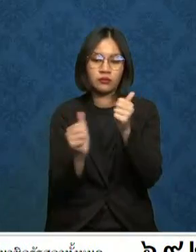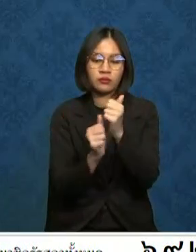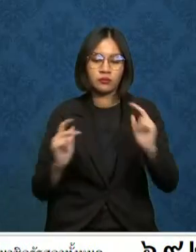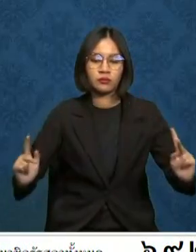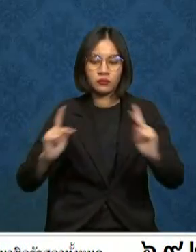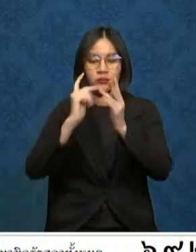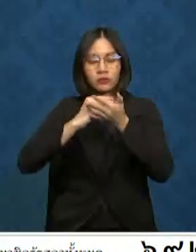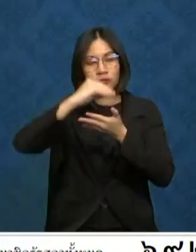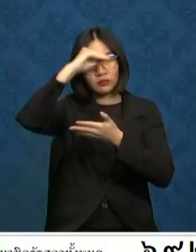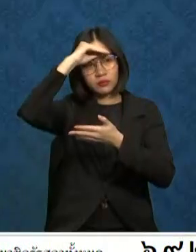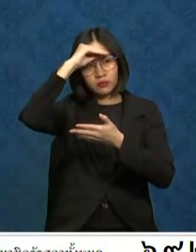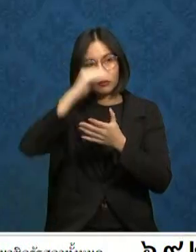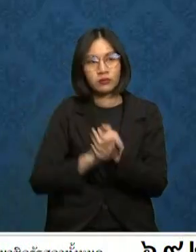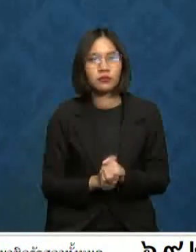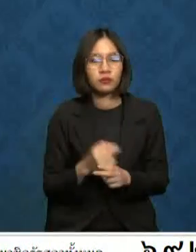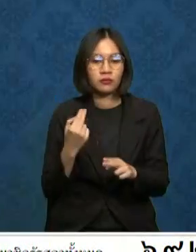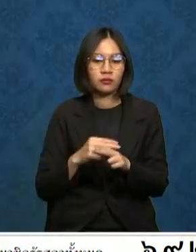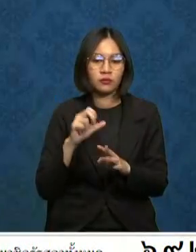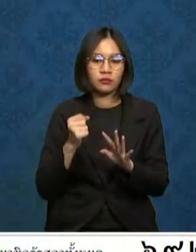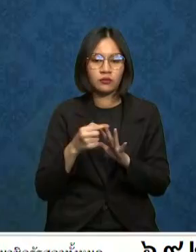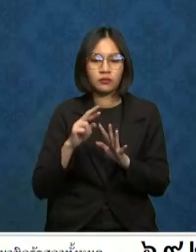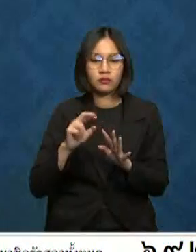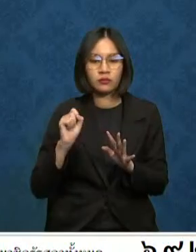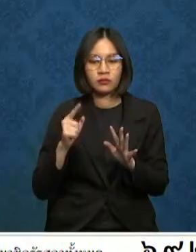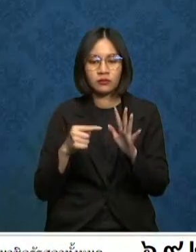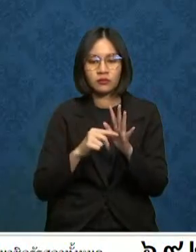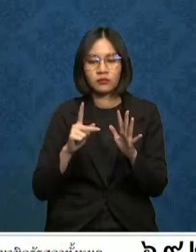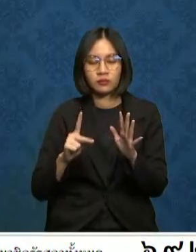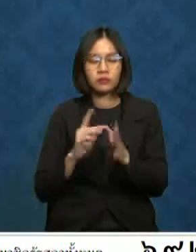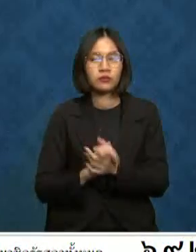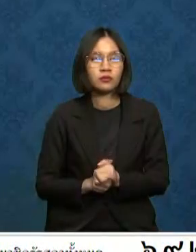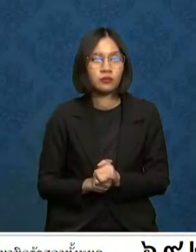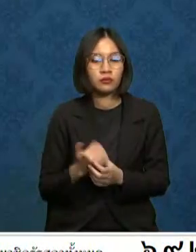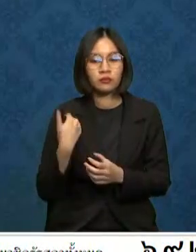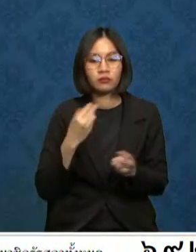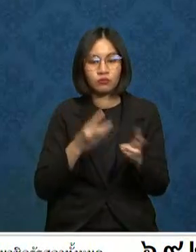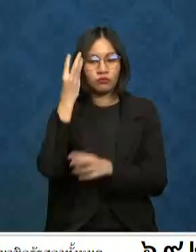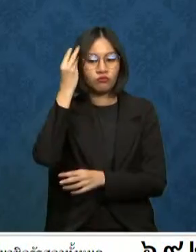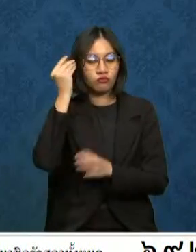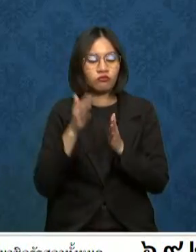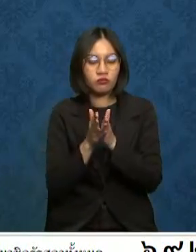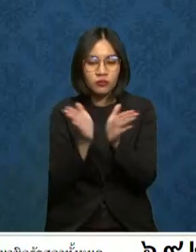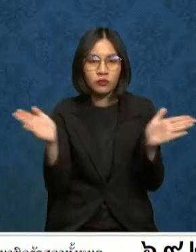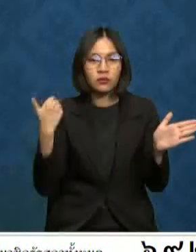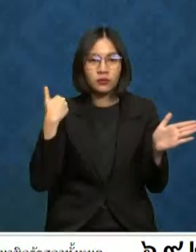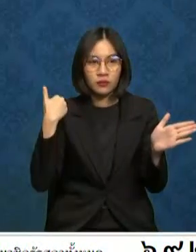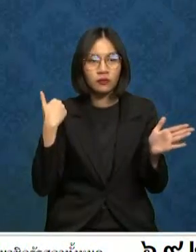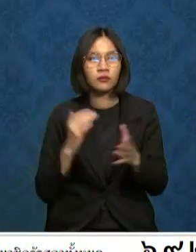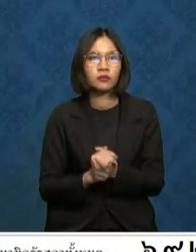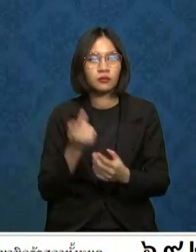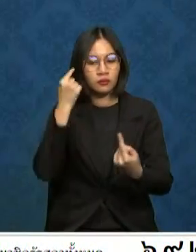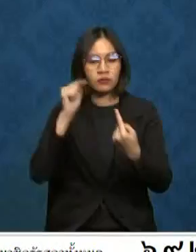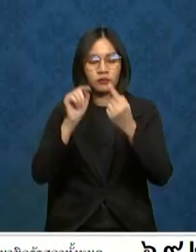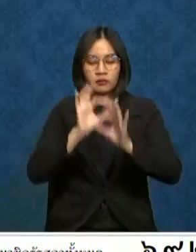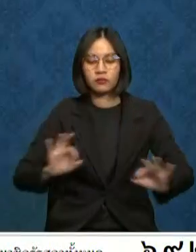การกระทรวงศึกษาธิการท่านสุรศักดิ์พันเจริญวกุลท่านมีวิสัยทัศน์ที่กว้างไกลท่านให้ความ